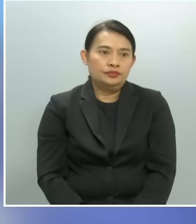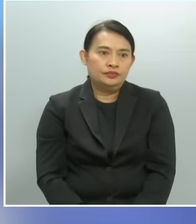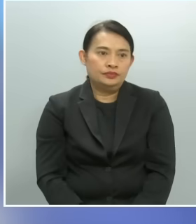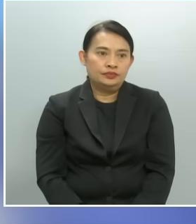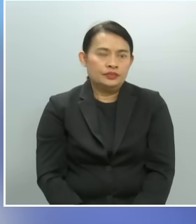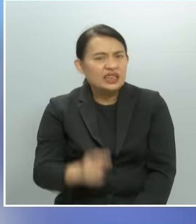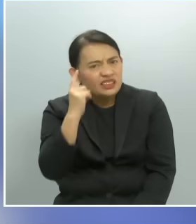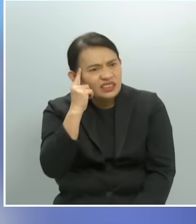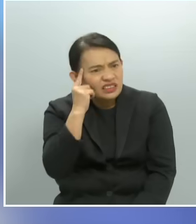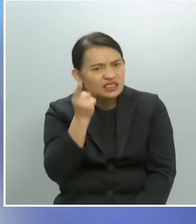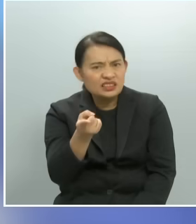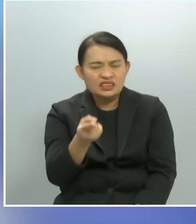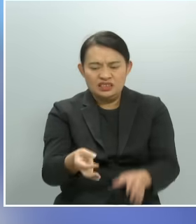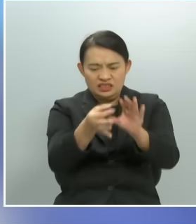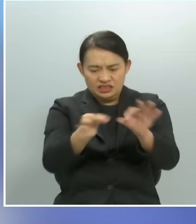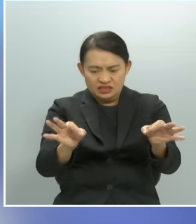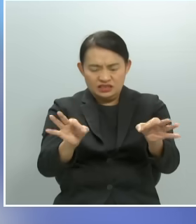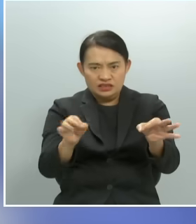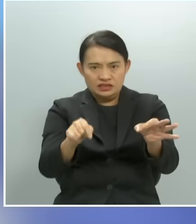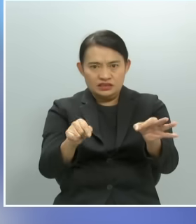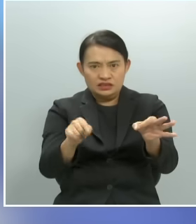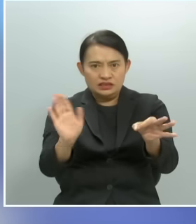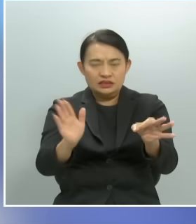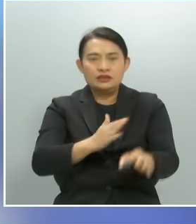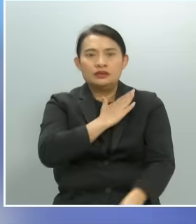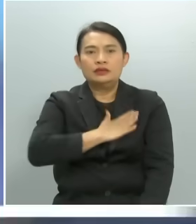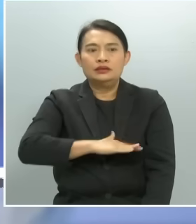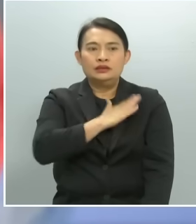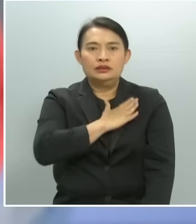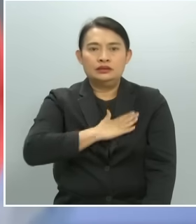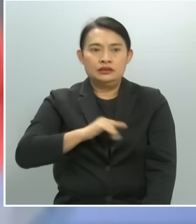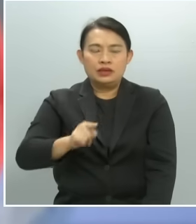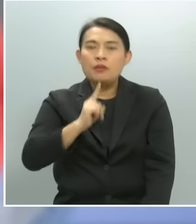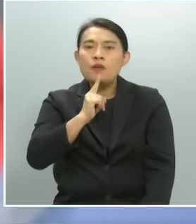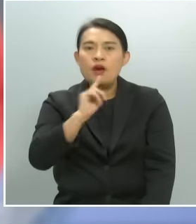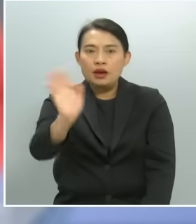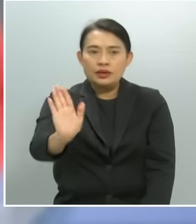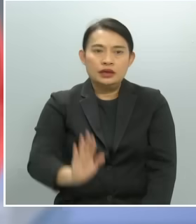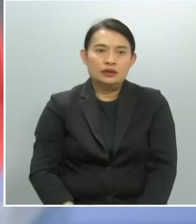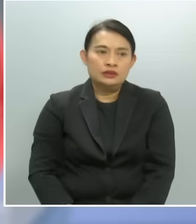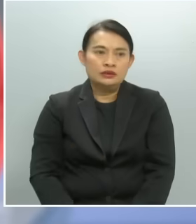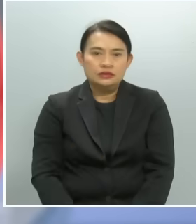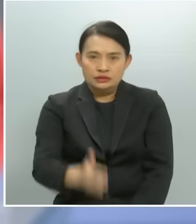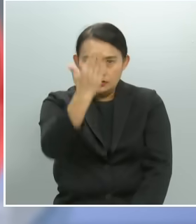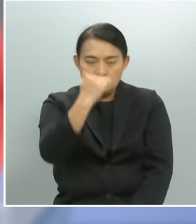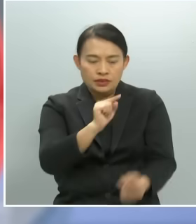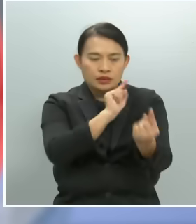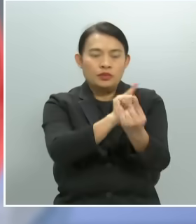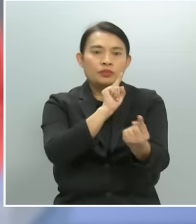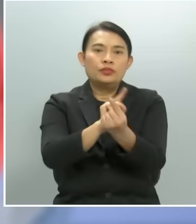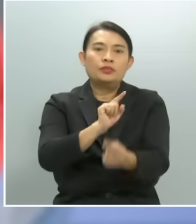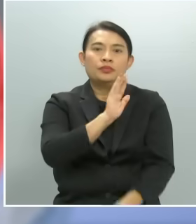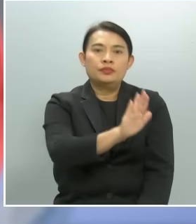อาจจะบอกว่าโอ๊ยเป็น Content Contentใจเย็นๆนะฮะเพราะอันนี้เราก็ไปโทษเขาไม่ได้เพราะว่าเขาบอกเขาประสบพบเจอมาแบบนี้จริงๆ